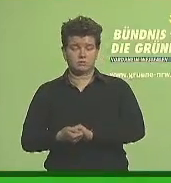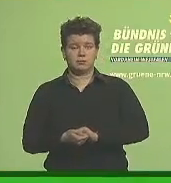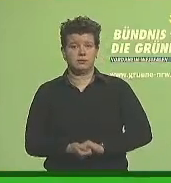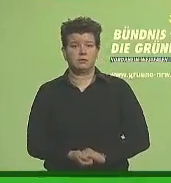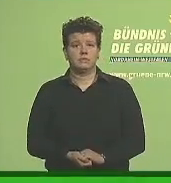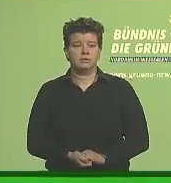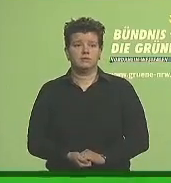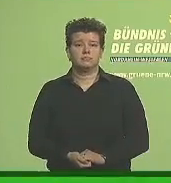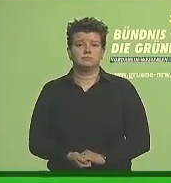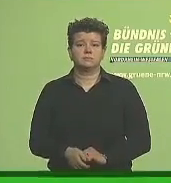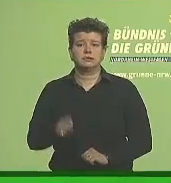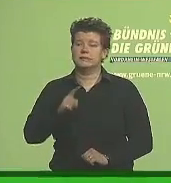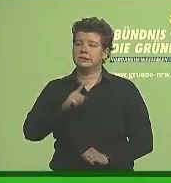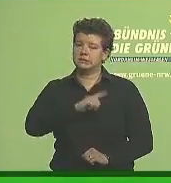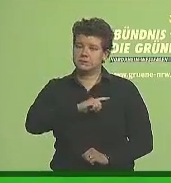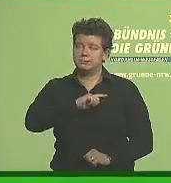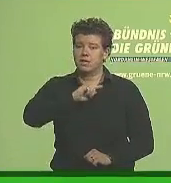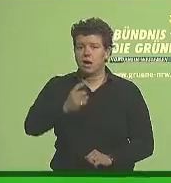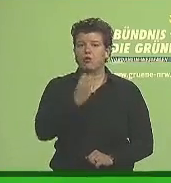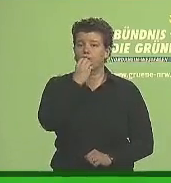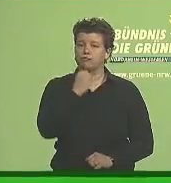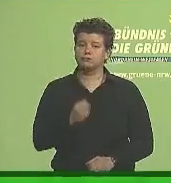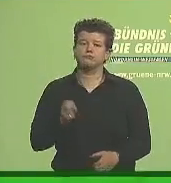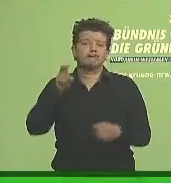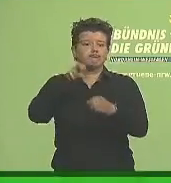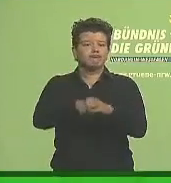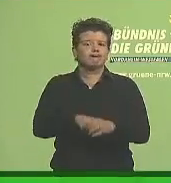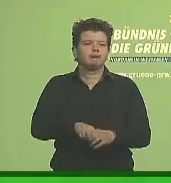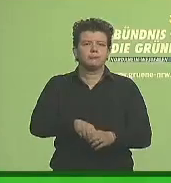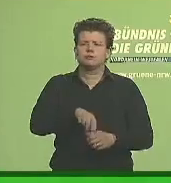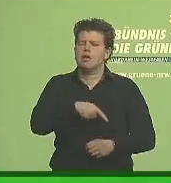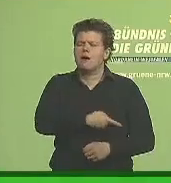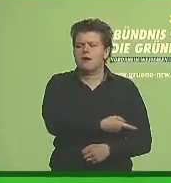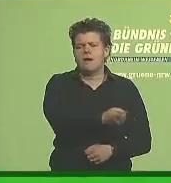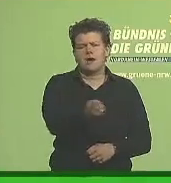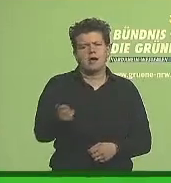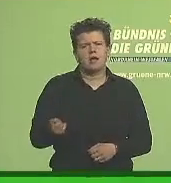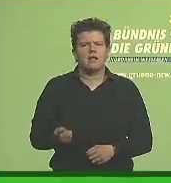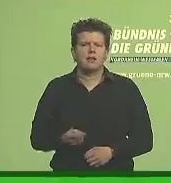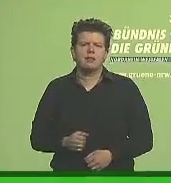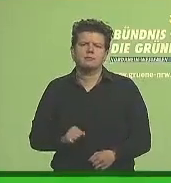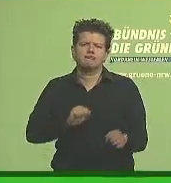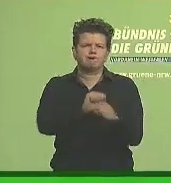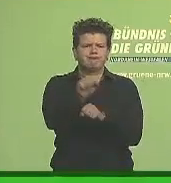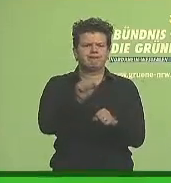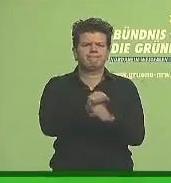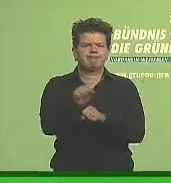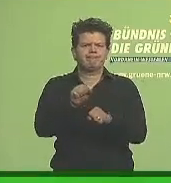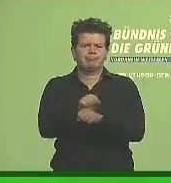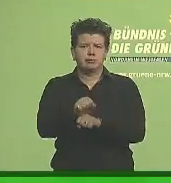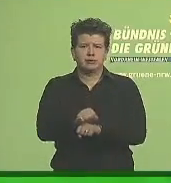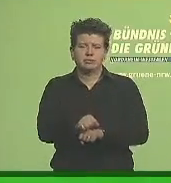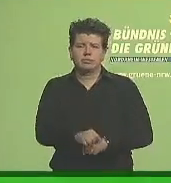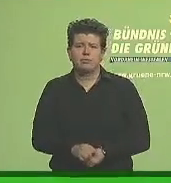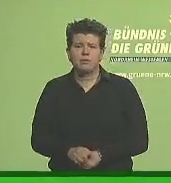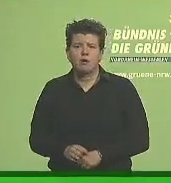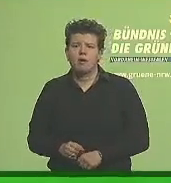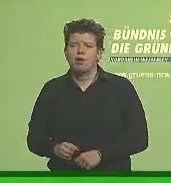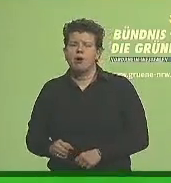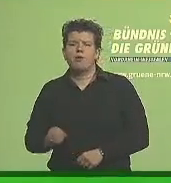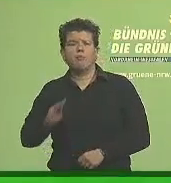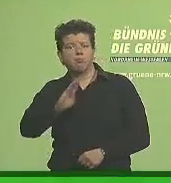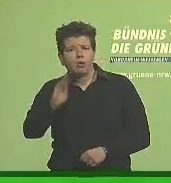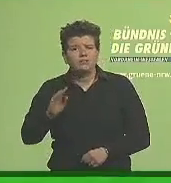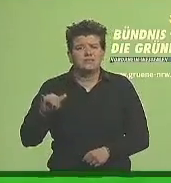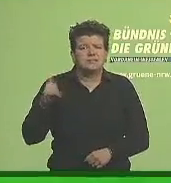Teil dazu beitragen. Wir kämpfen an dieser Stelle nicht um Bronze oder Silber. Wir kämpfen um Gold, wir kämpfen nicht um